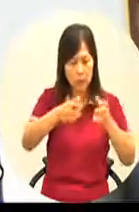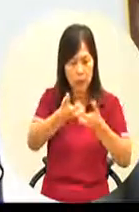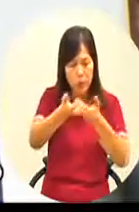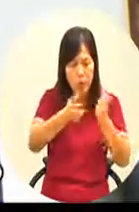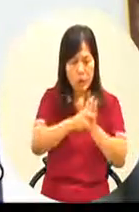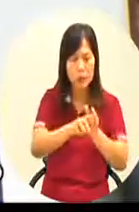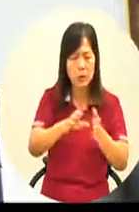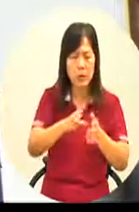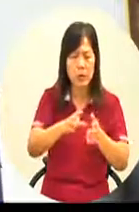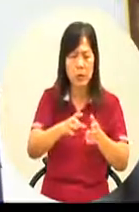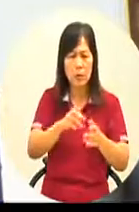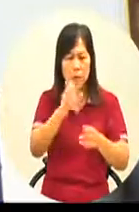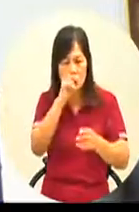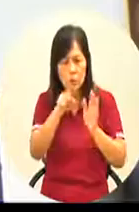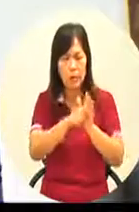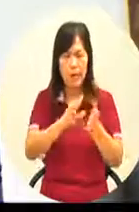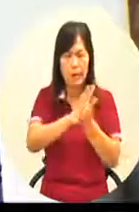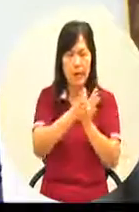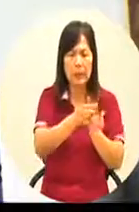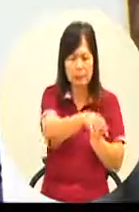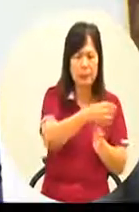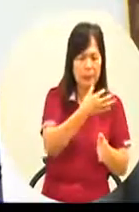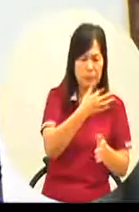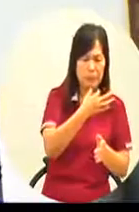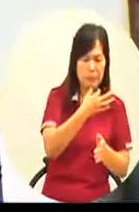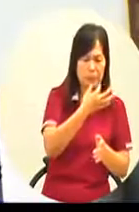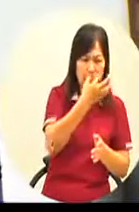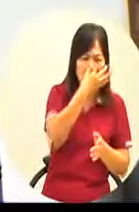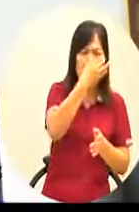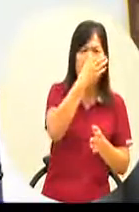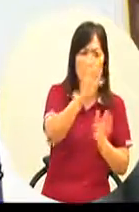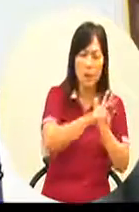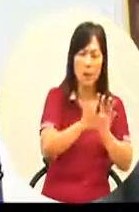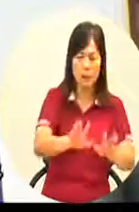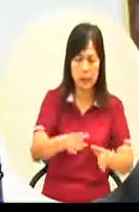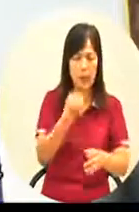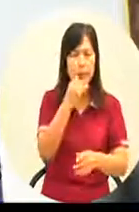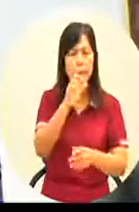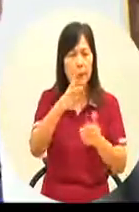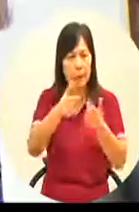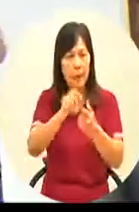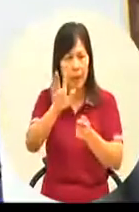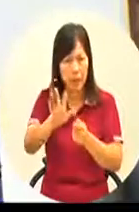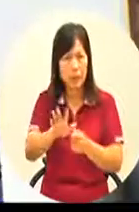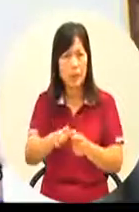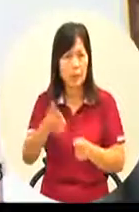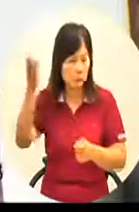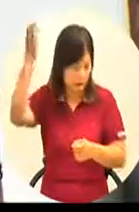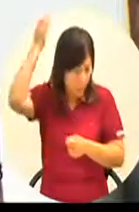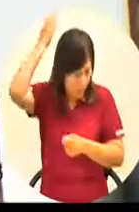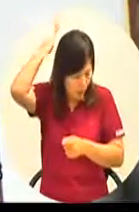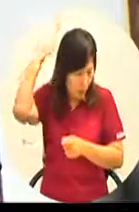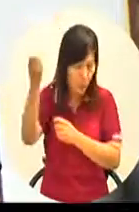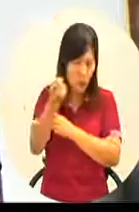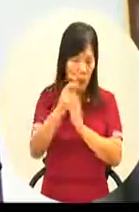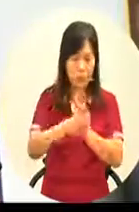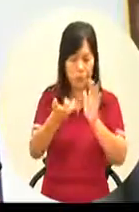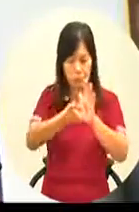里困在里面，天时地利人和都来了，后劲可以